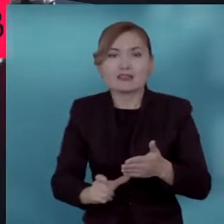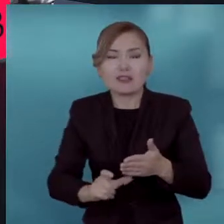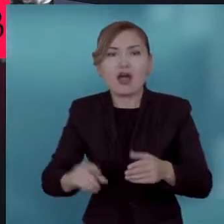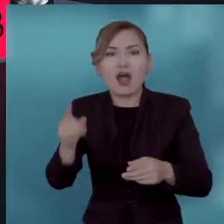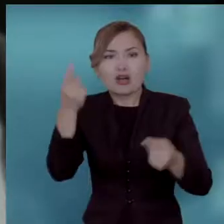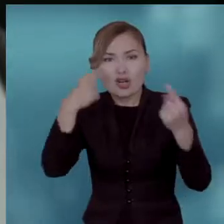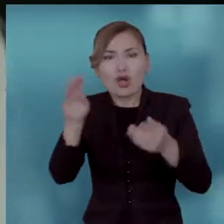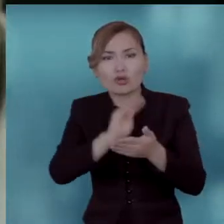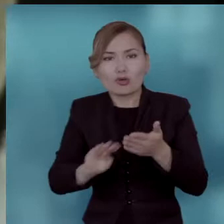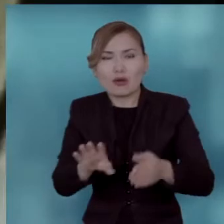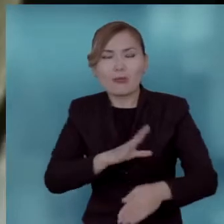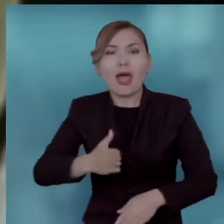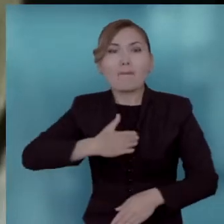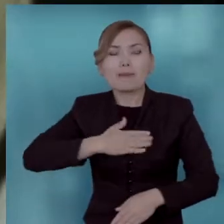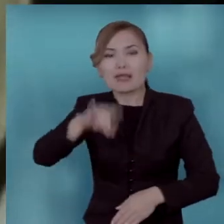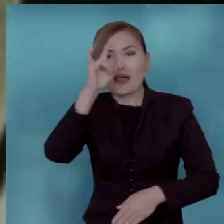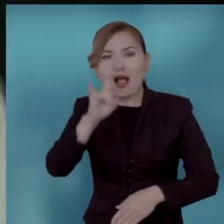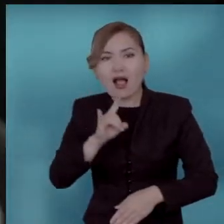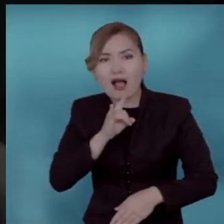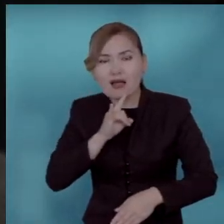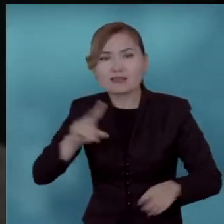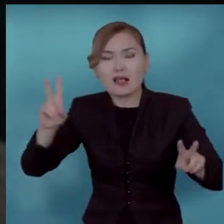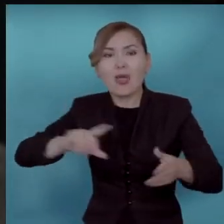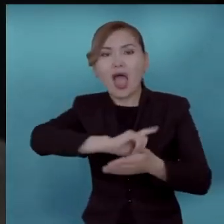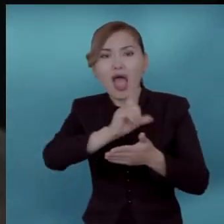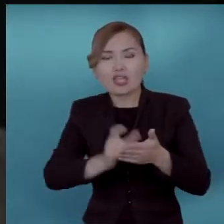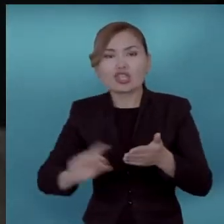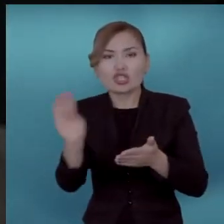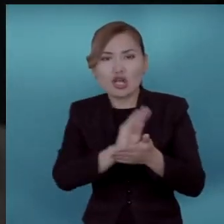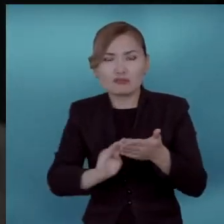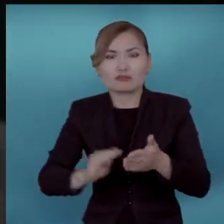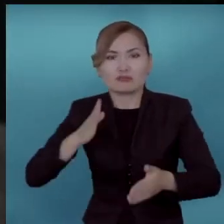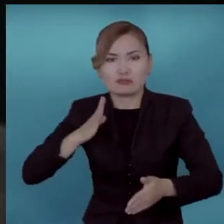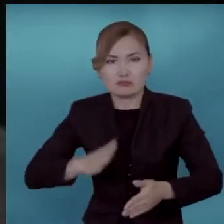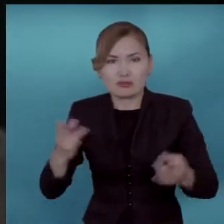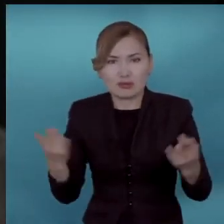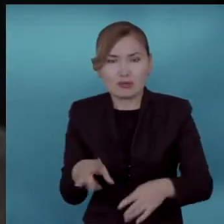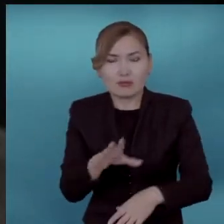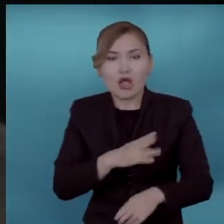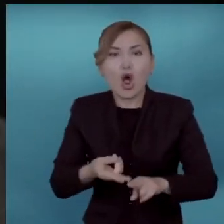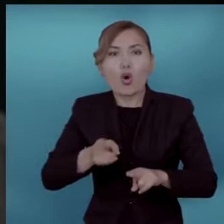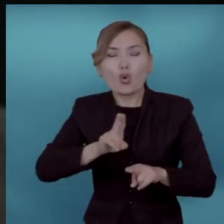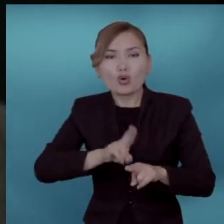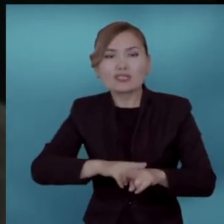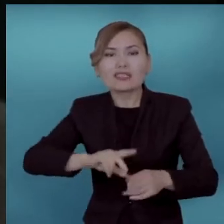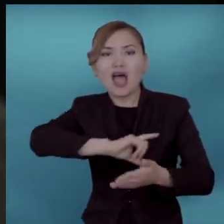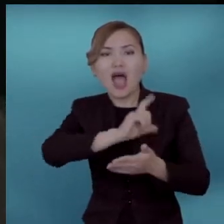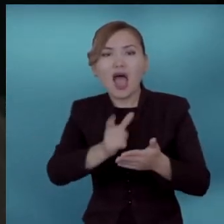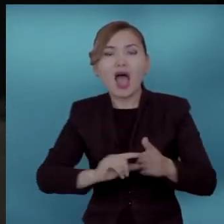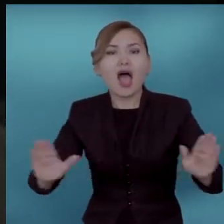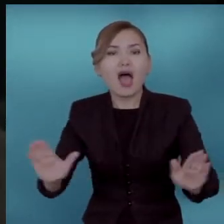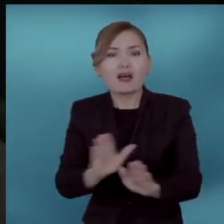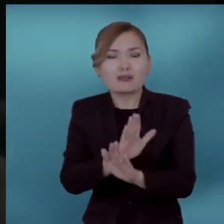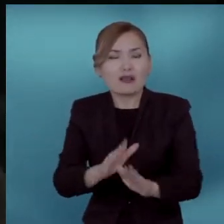айтады. «Менің Қазақстаным» деген ән жазу тура келді. Оны енді қазір қалай